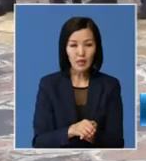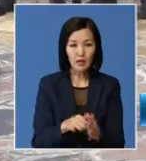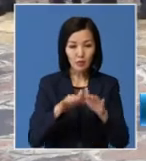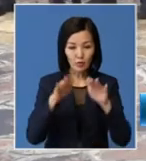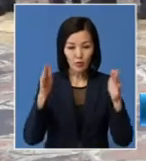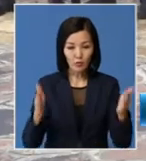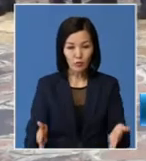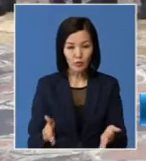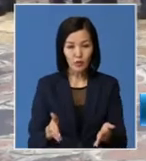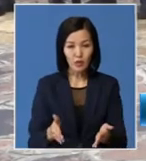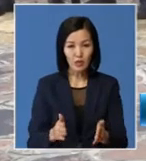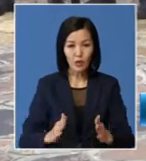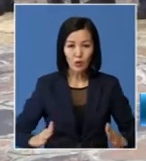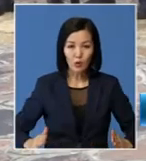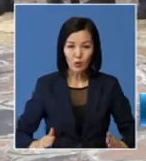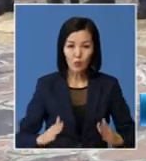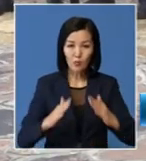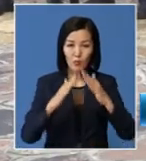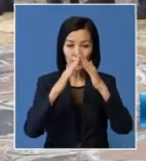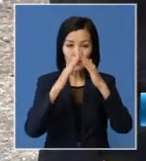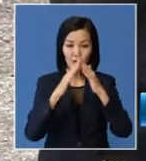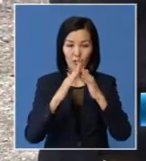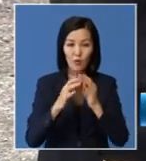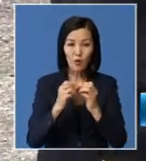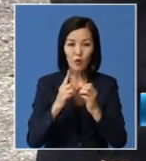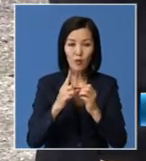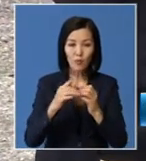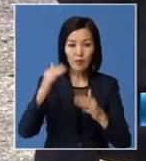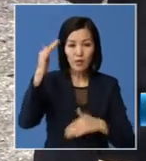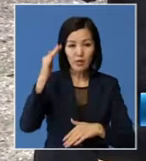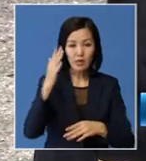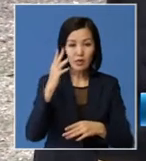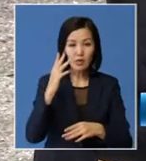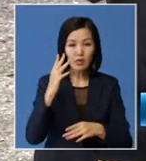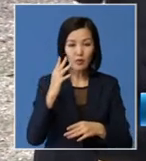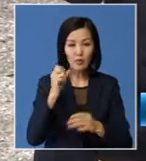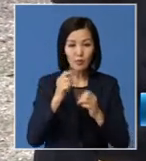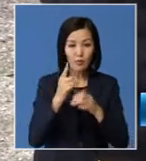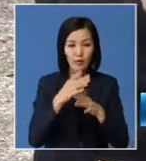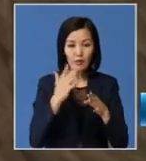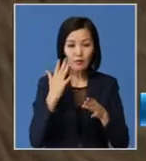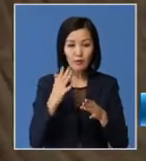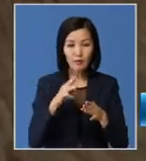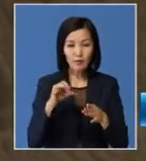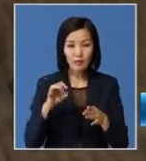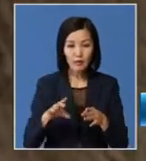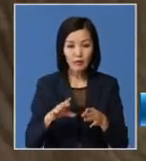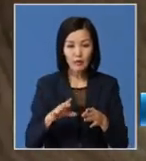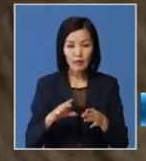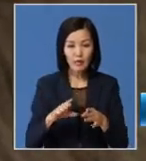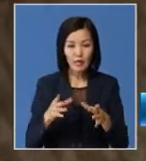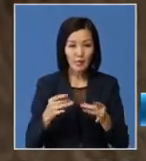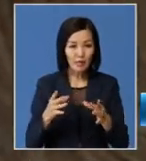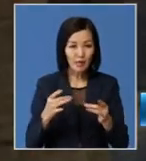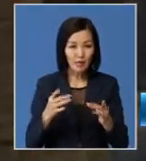қарай сүйірленіп, күмбезделіп өрілген биіктігі 11,5 метр нысан. Қабырғасы гранит қалақтастан, сабан аралас балшықпен